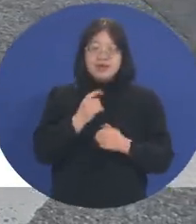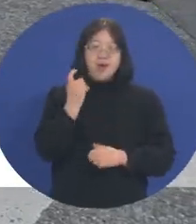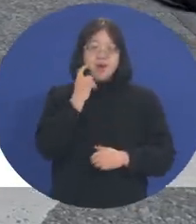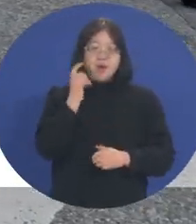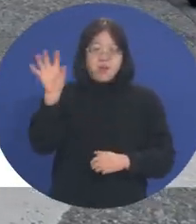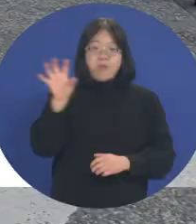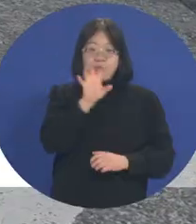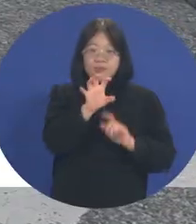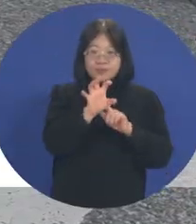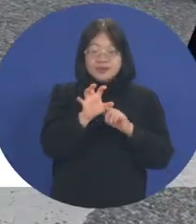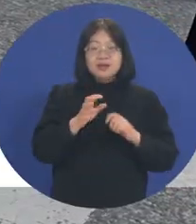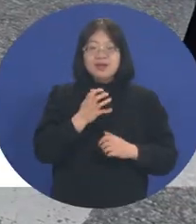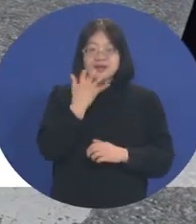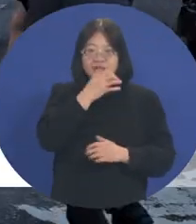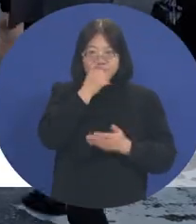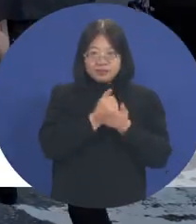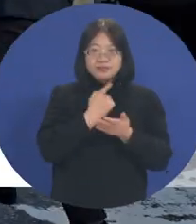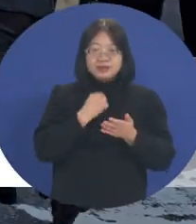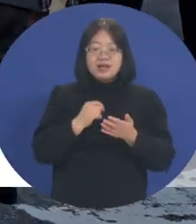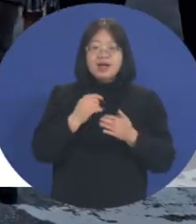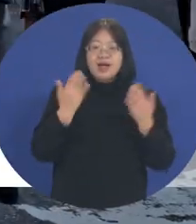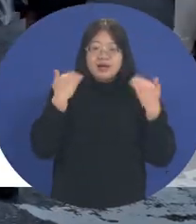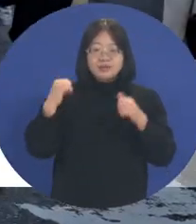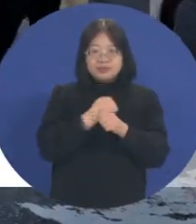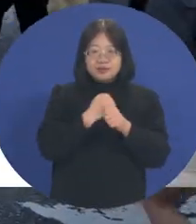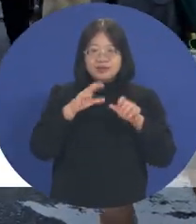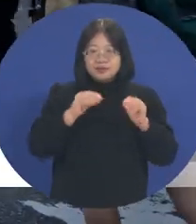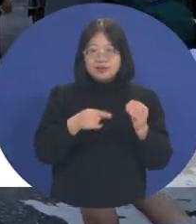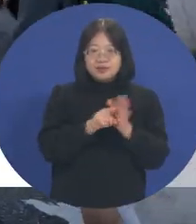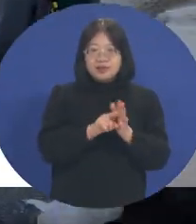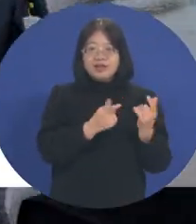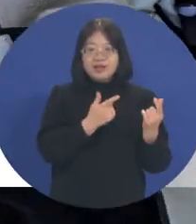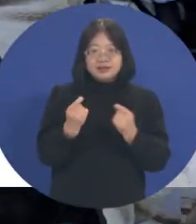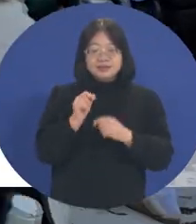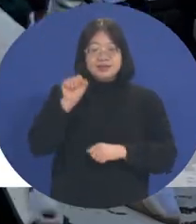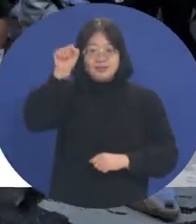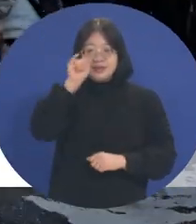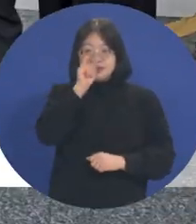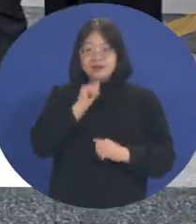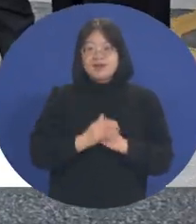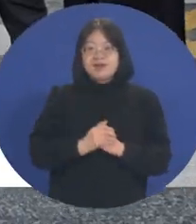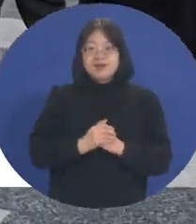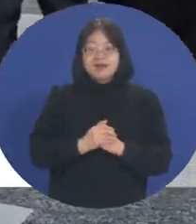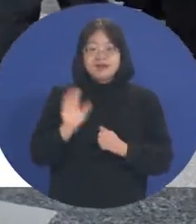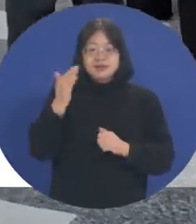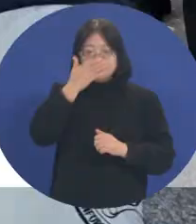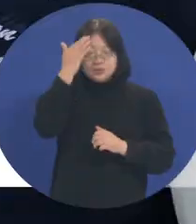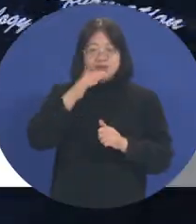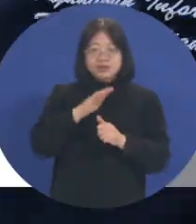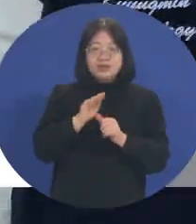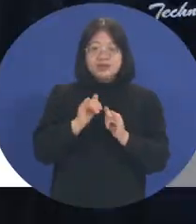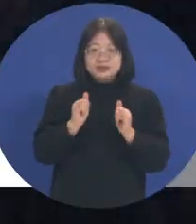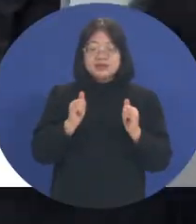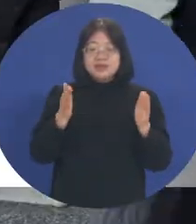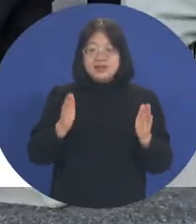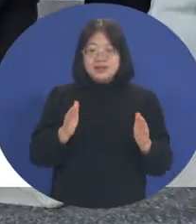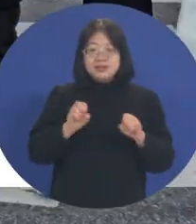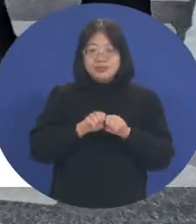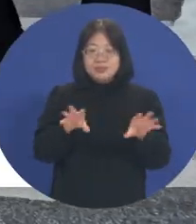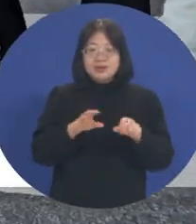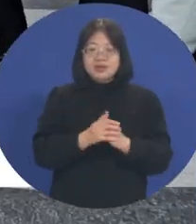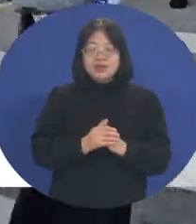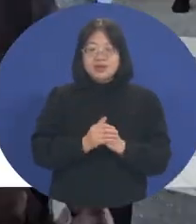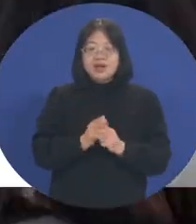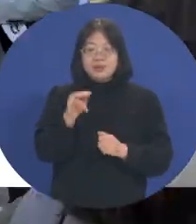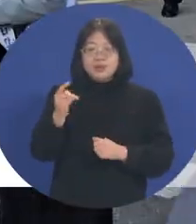성범죄 예방, 학교폭력 근절을 위한 합동 캠페인을 벌였습니다. 이번 캠페인은 최근 청소년들 사이에서 확산 중인